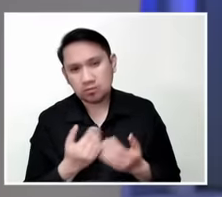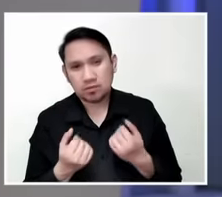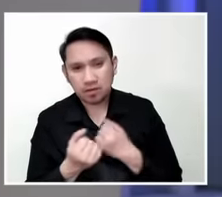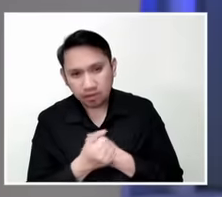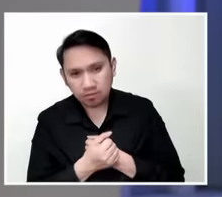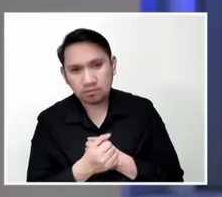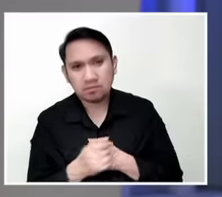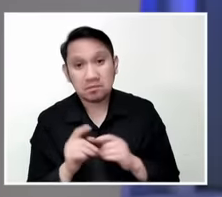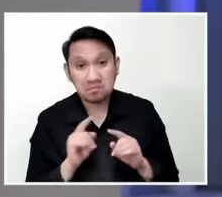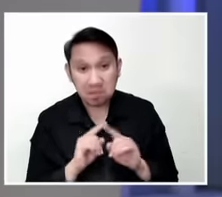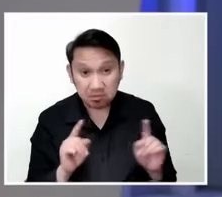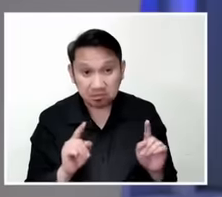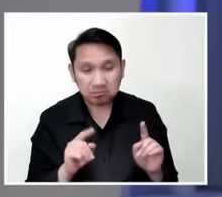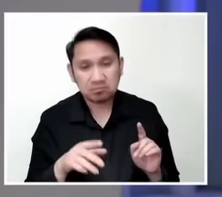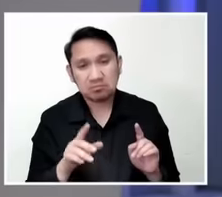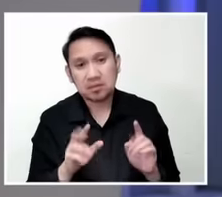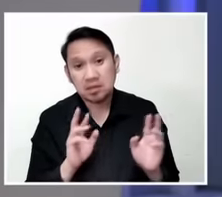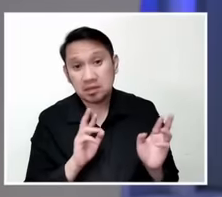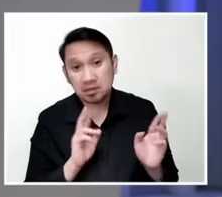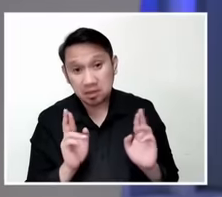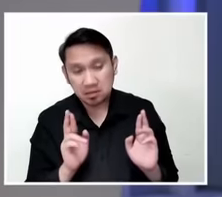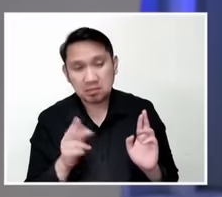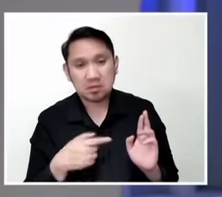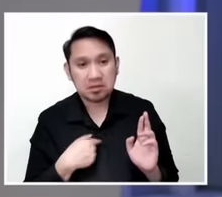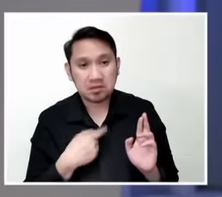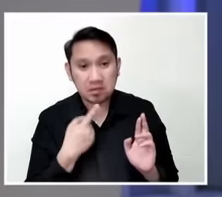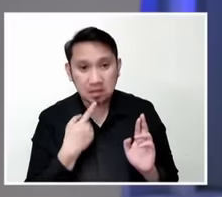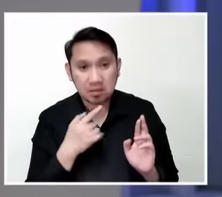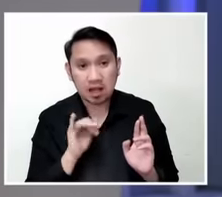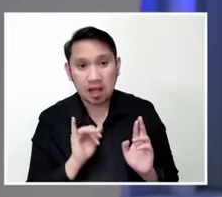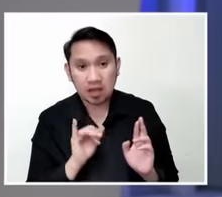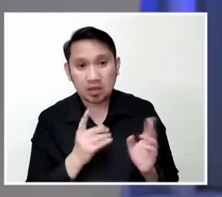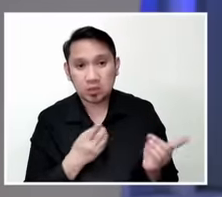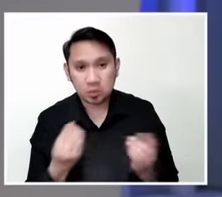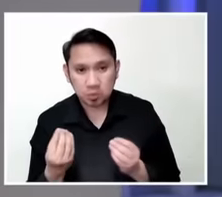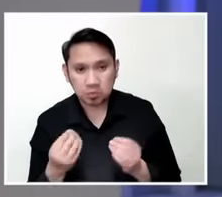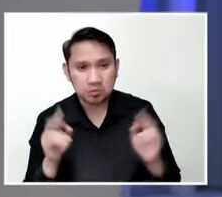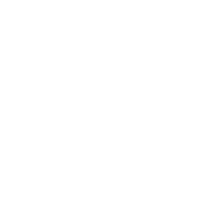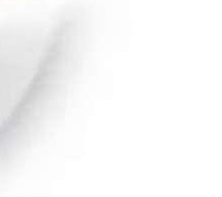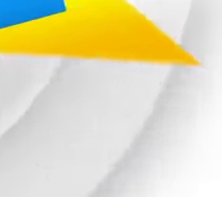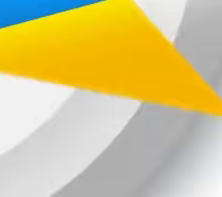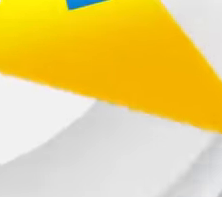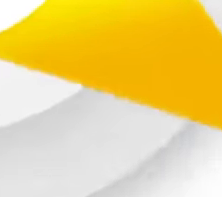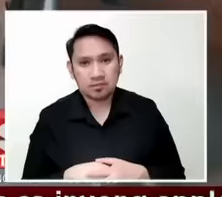handa na ba si Ivana na mag-I do? Nagpapatrol, MJ Felipe.